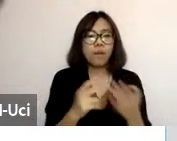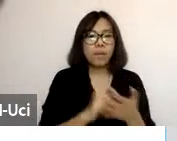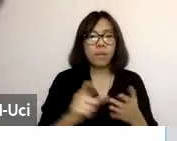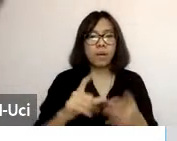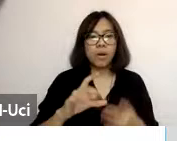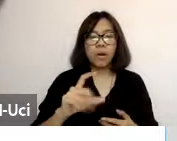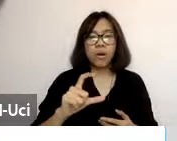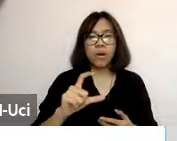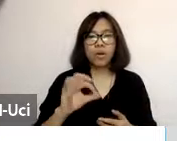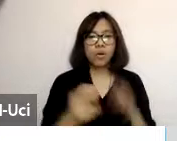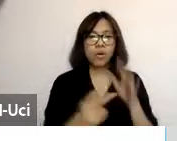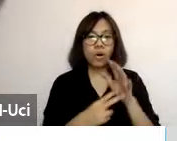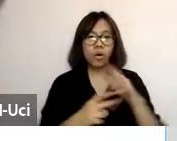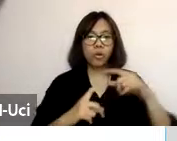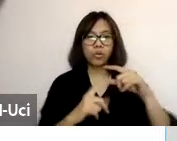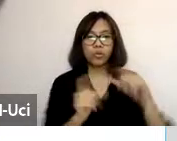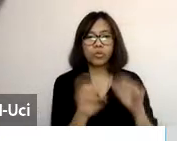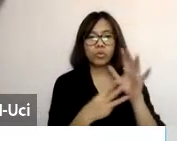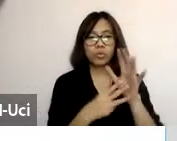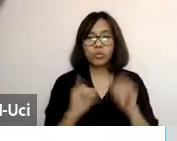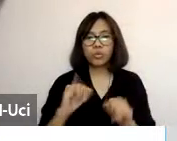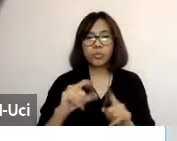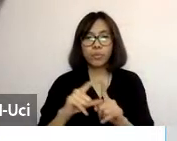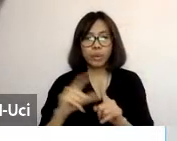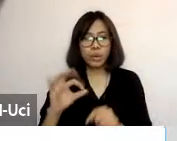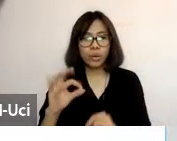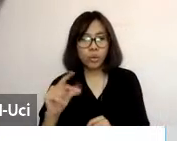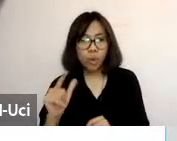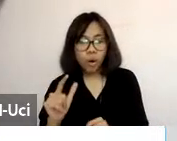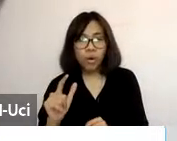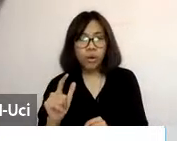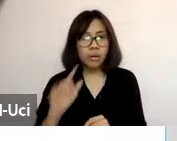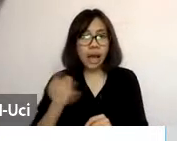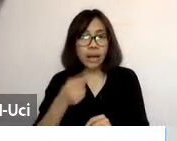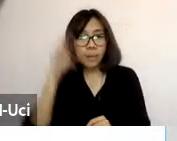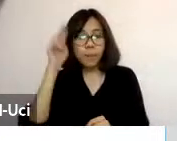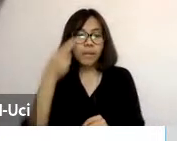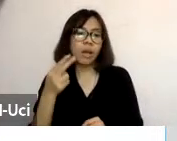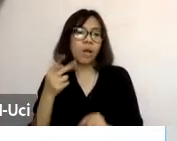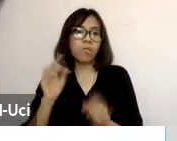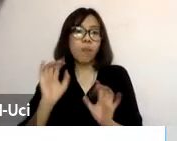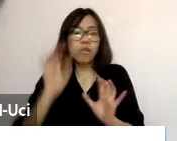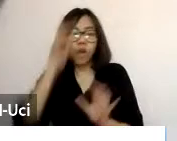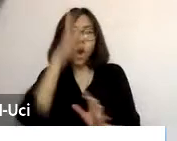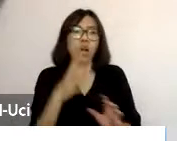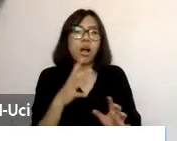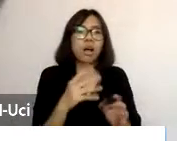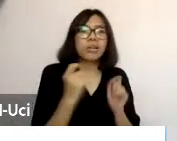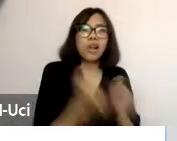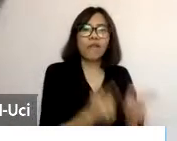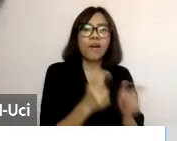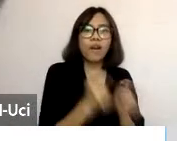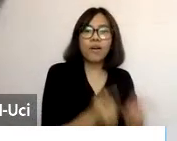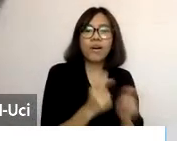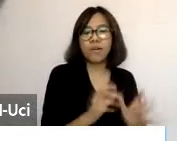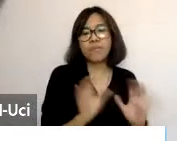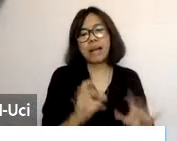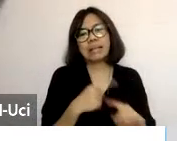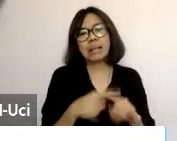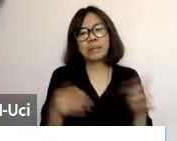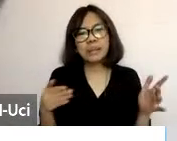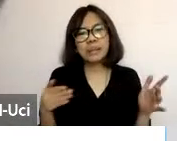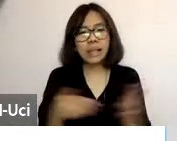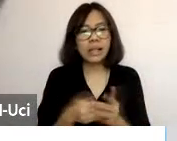ternyata jumlah yang masuk adalah suku ada namun mereka juga punya satu tantangan itu kesulitan dalam memenuhi